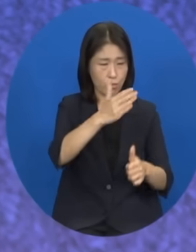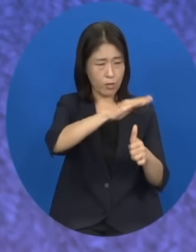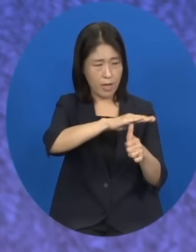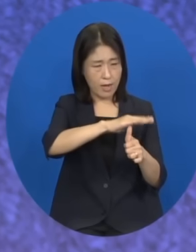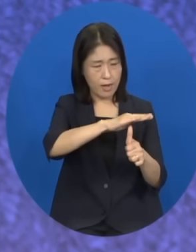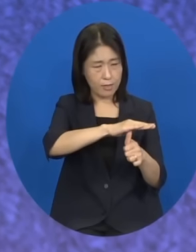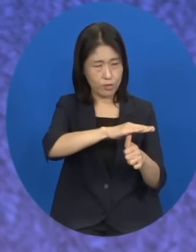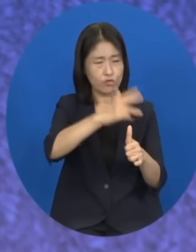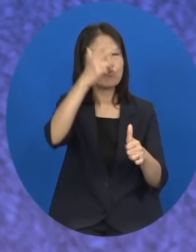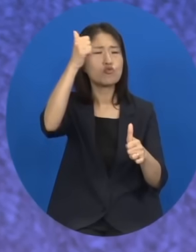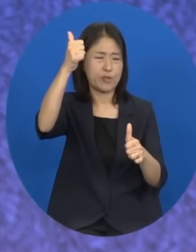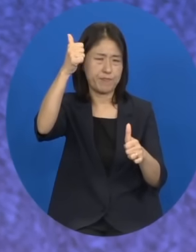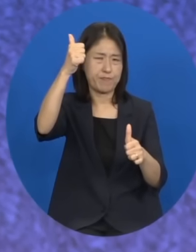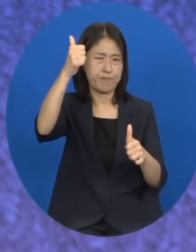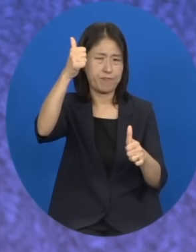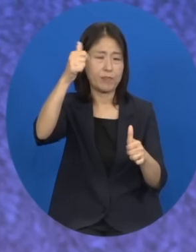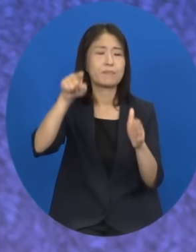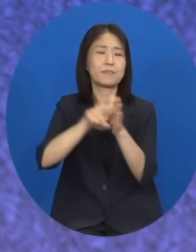걸 믿습니다.